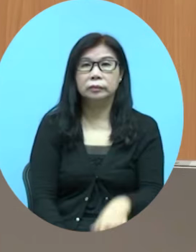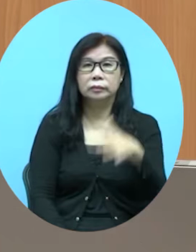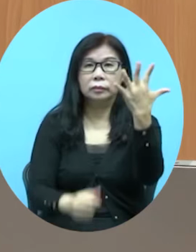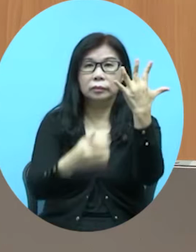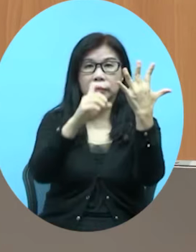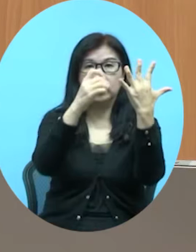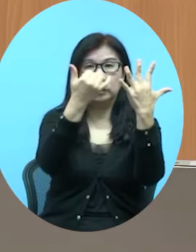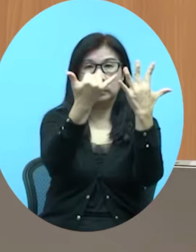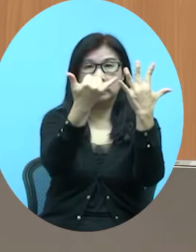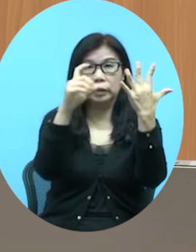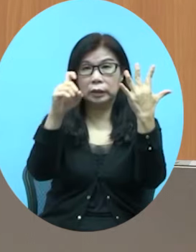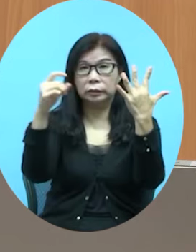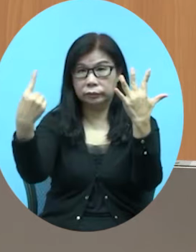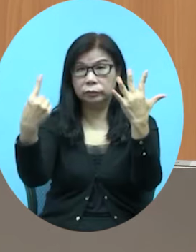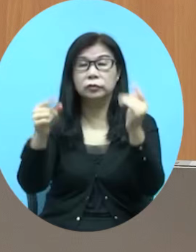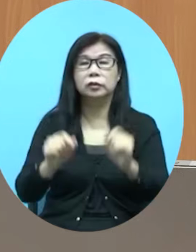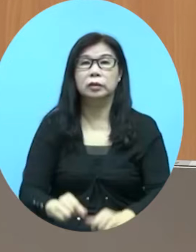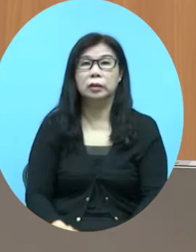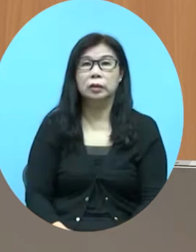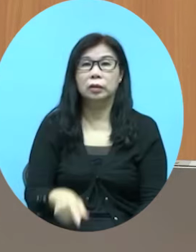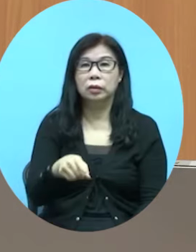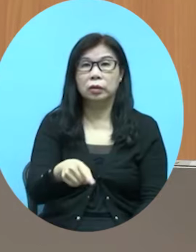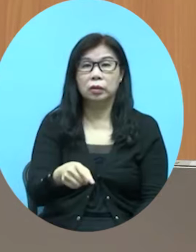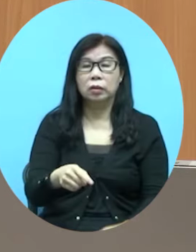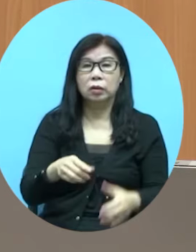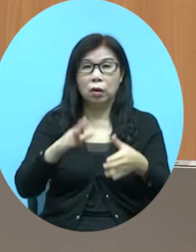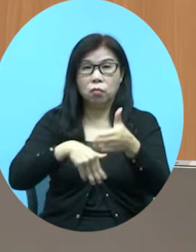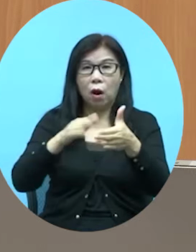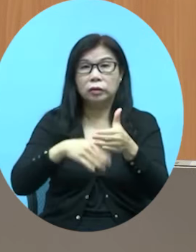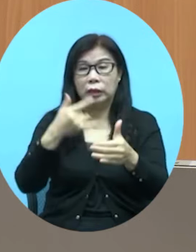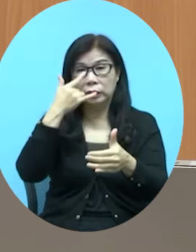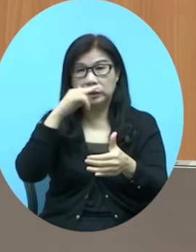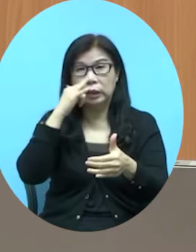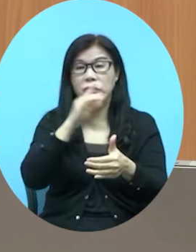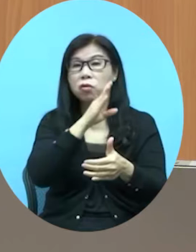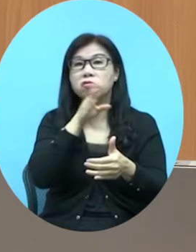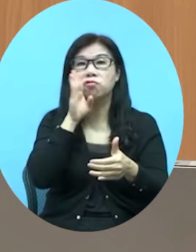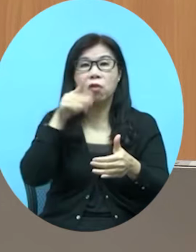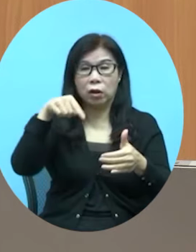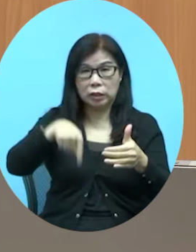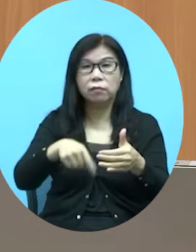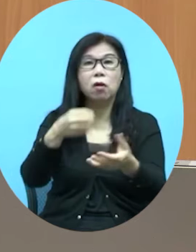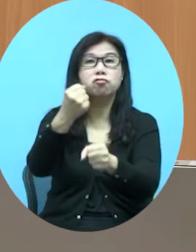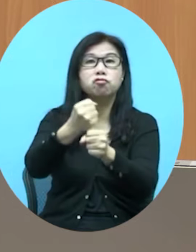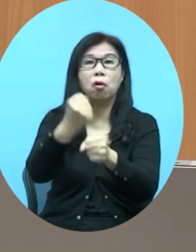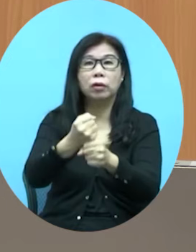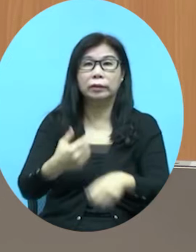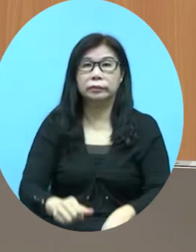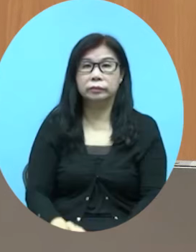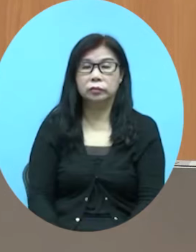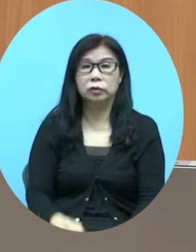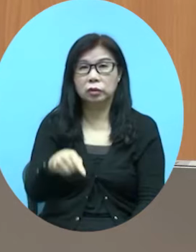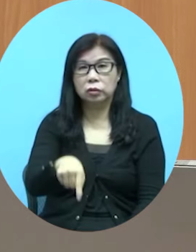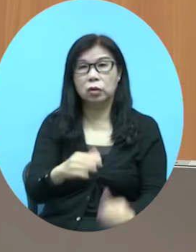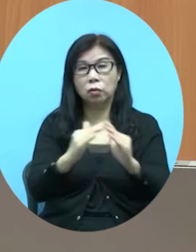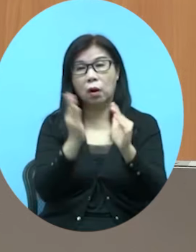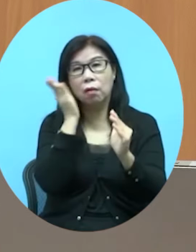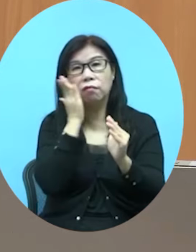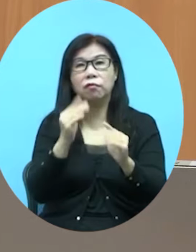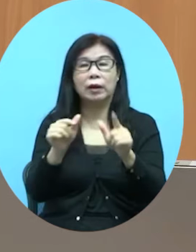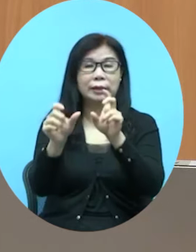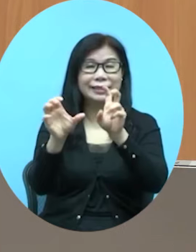5691他是在葵冲申都会廣场工作的人士他住在坚